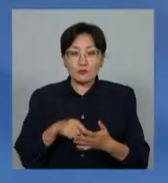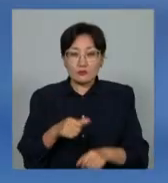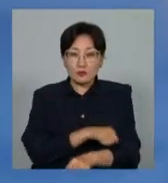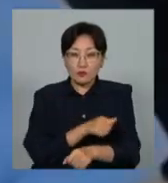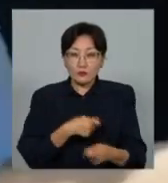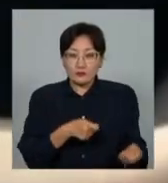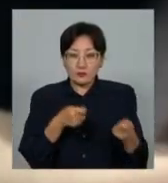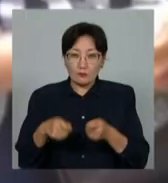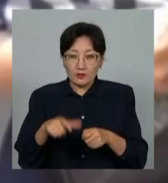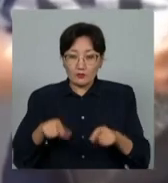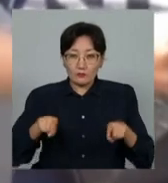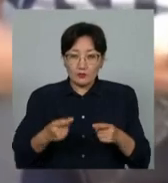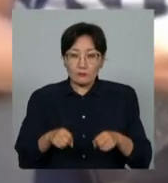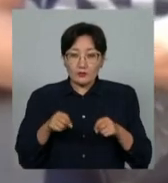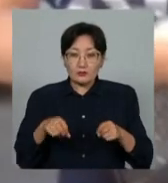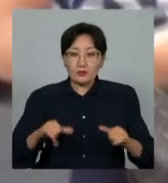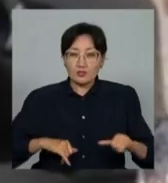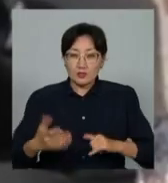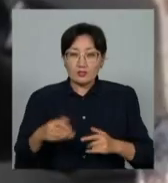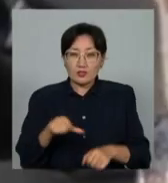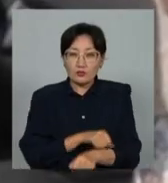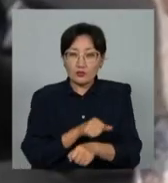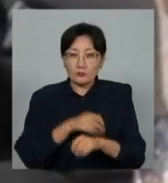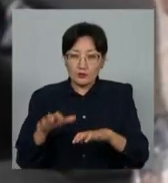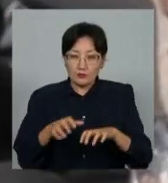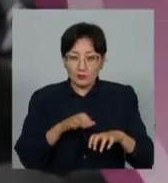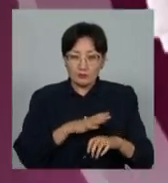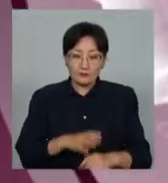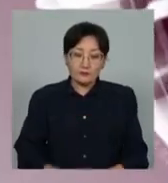есірткі тасымалдағандар ұсталды. Қылмыскерлерден қанша есірткі тәркіленді?